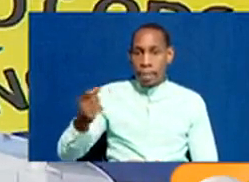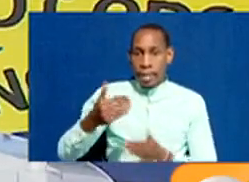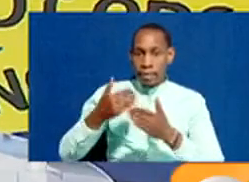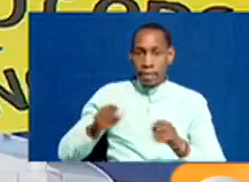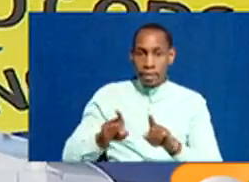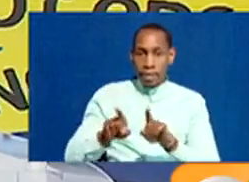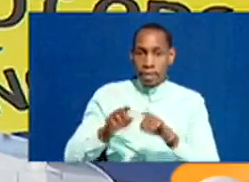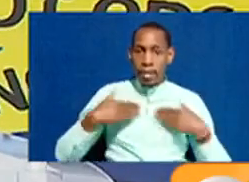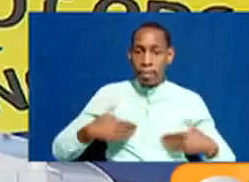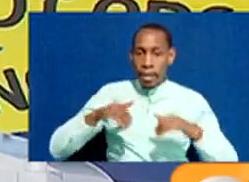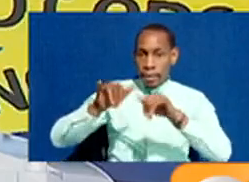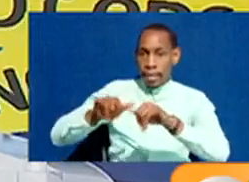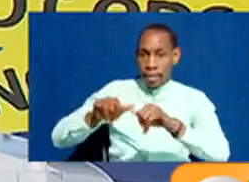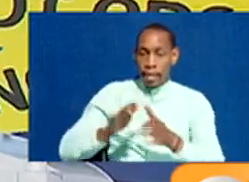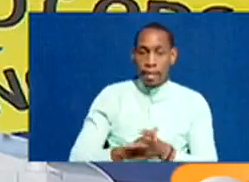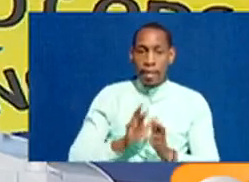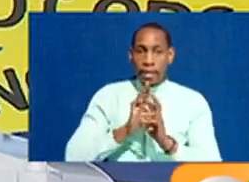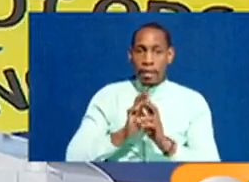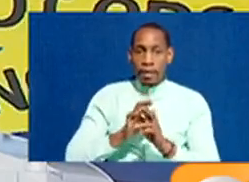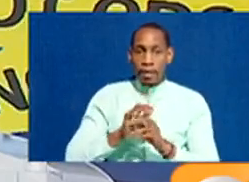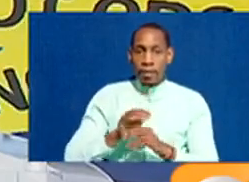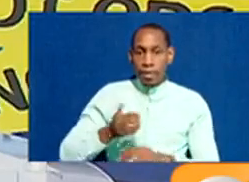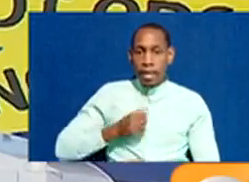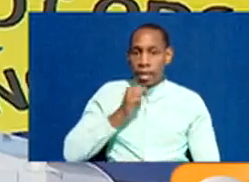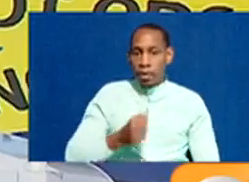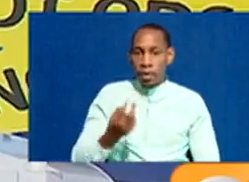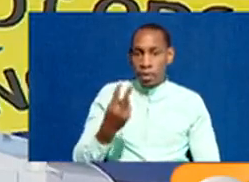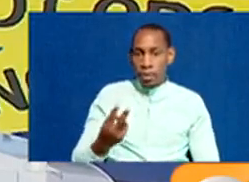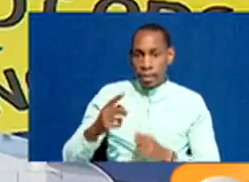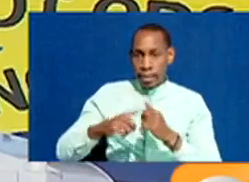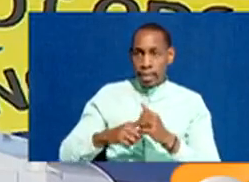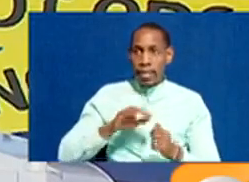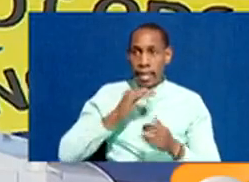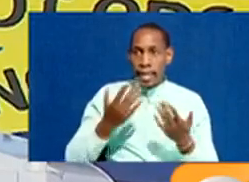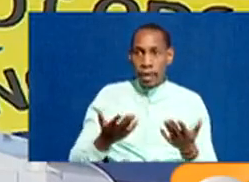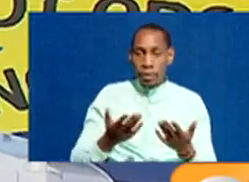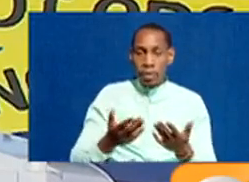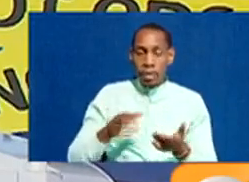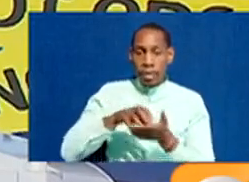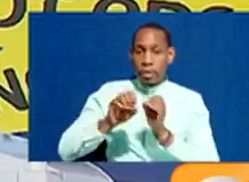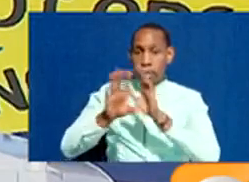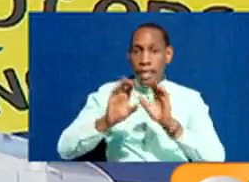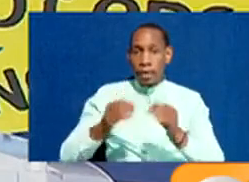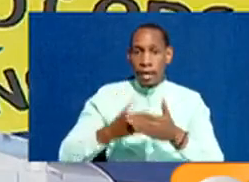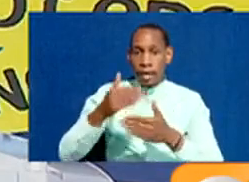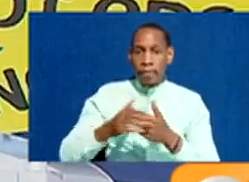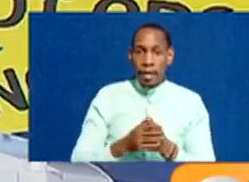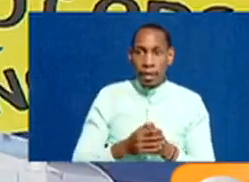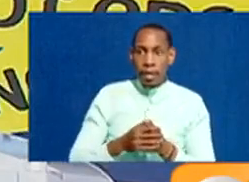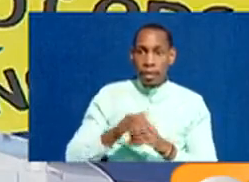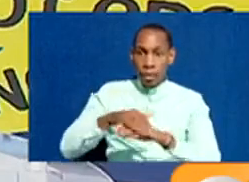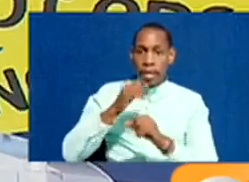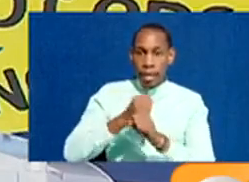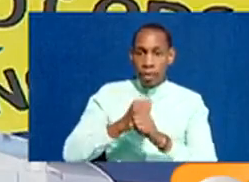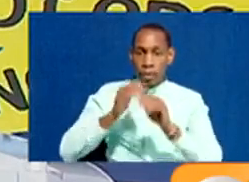na mwili wake kusalia huko. Miriam Njeri mwenye umri wa miaka 26 alifariki katika njia tatanishi baada ya kupata kazi ya